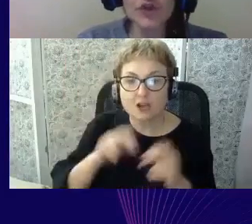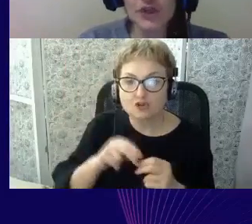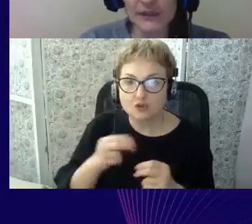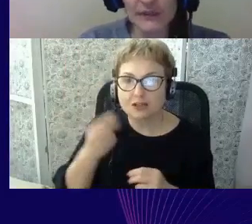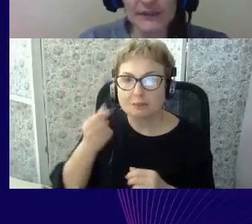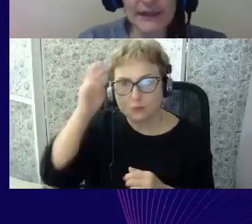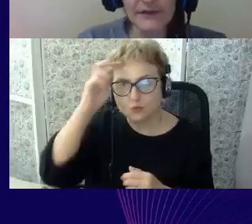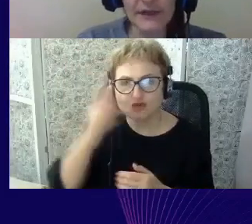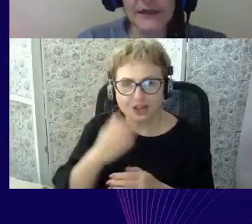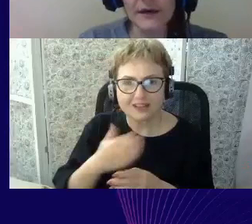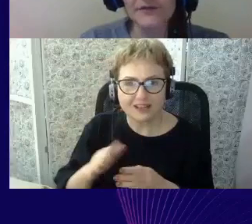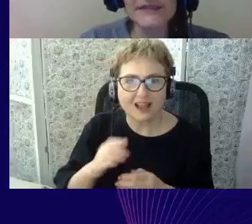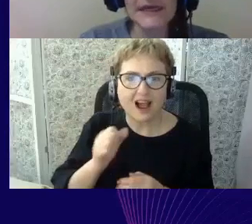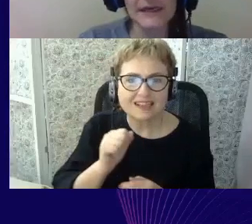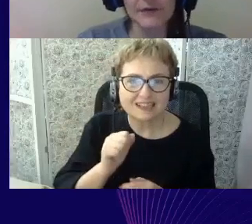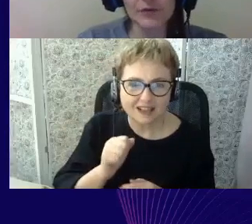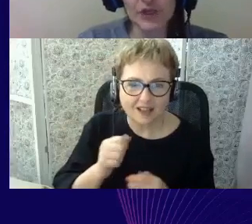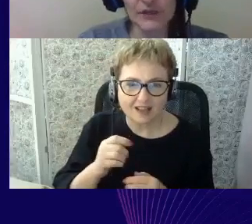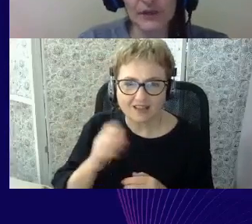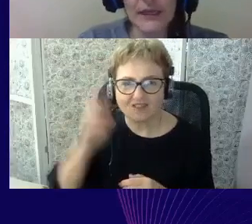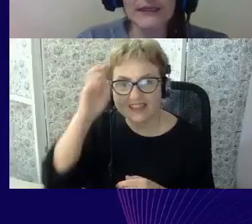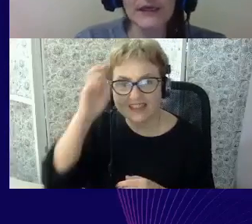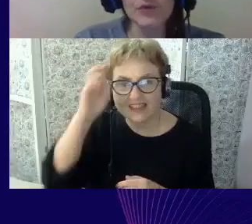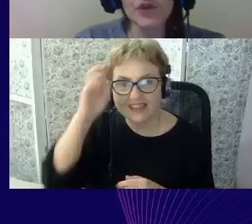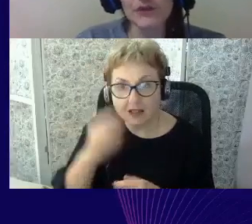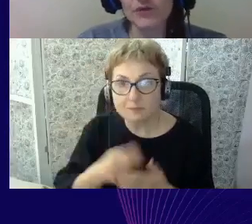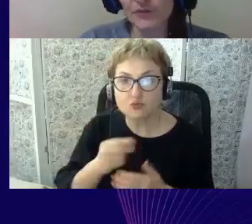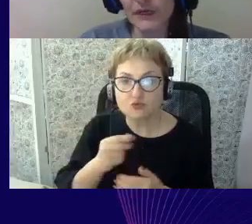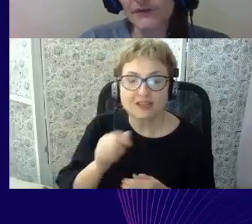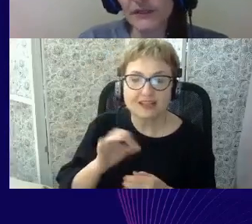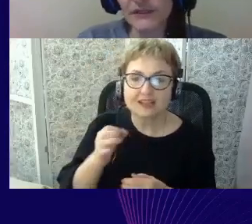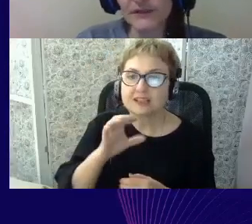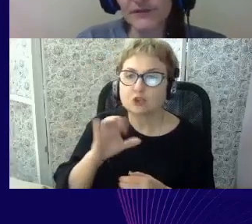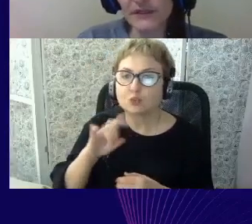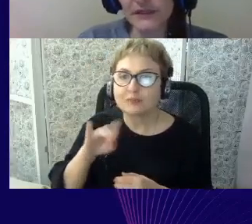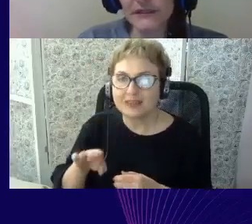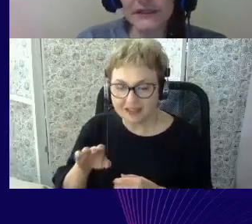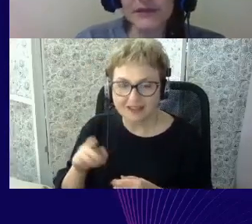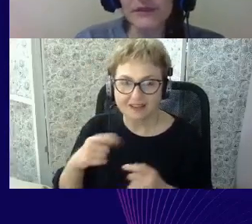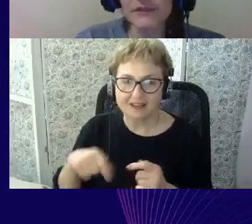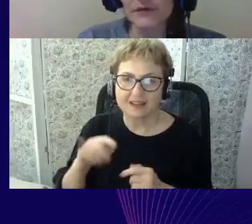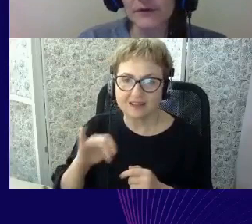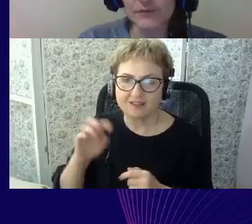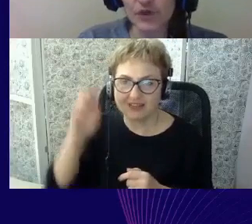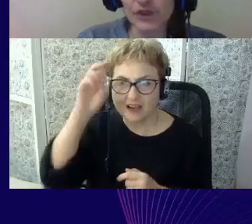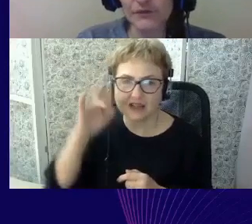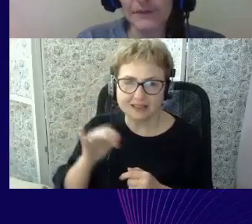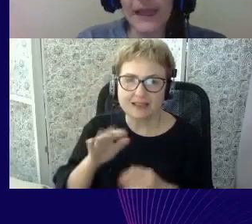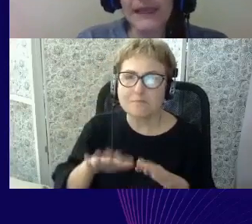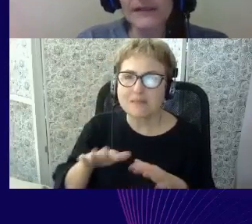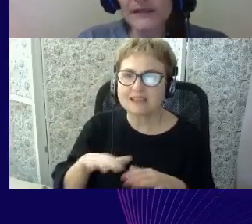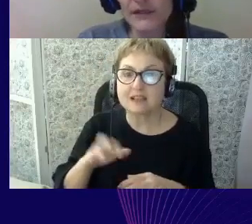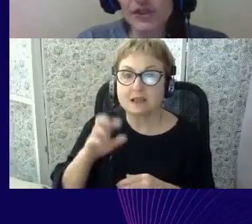счет бюджетных ассигнований как федерального бюджета, так и бюджетов субъектов Российской Федерации и местных